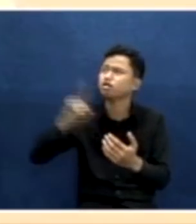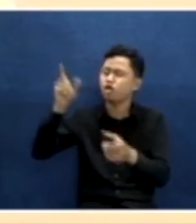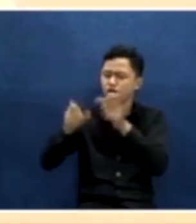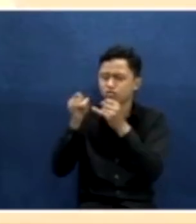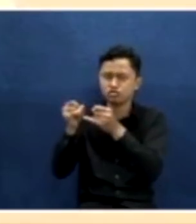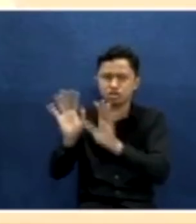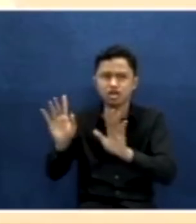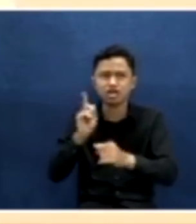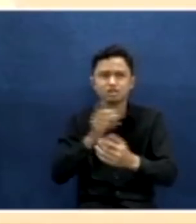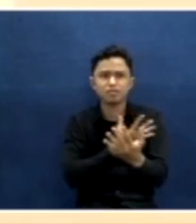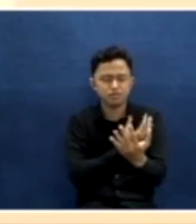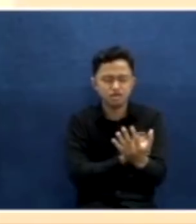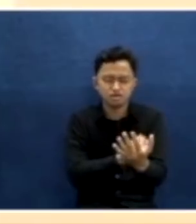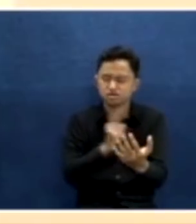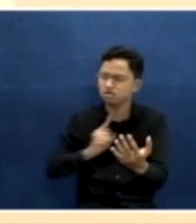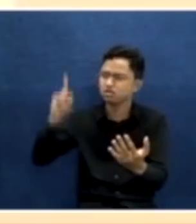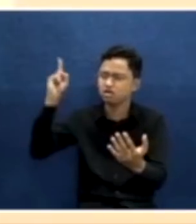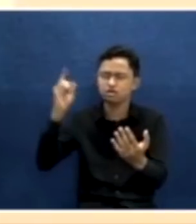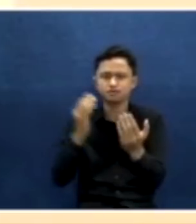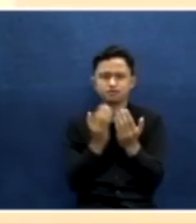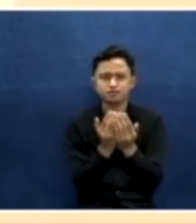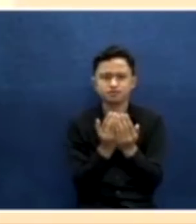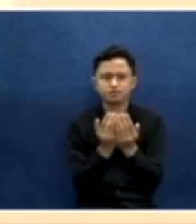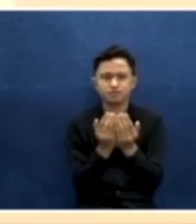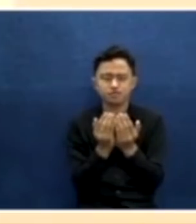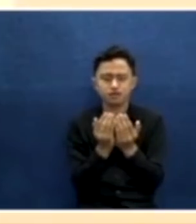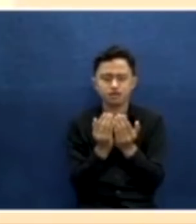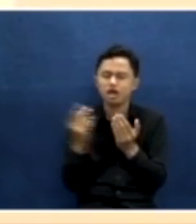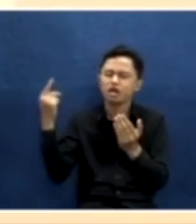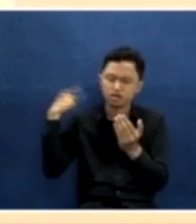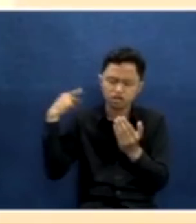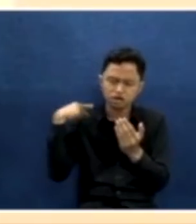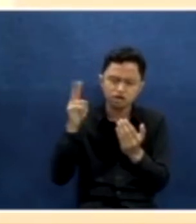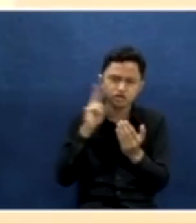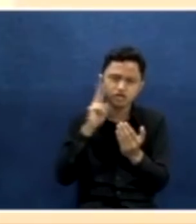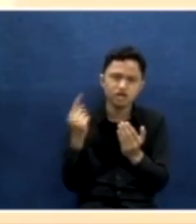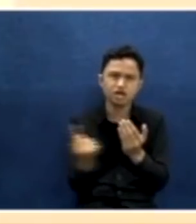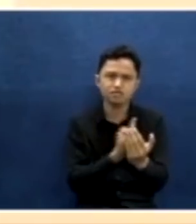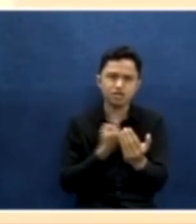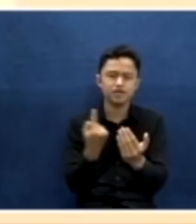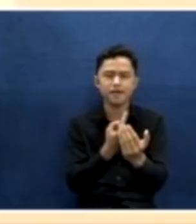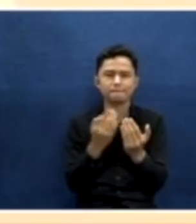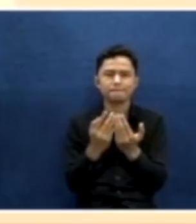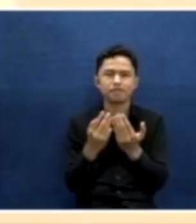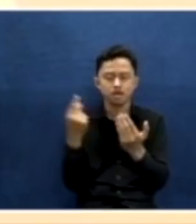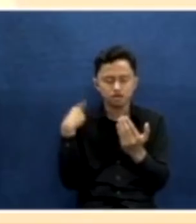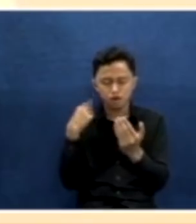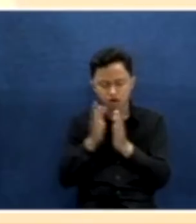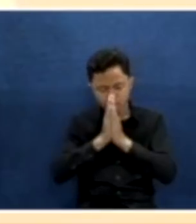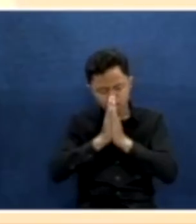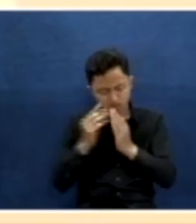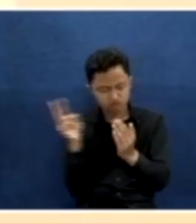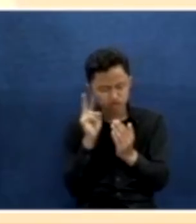Robbi ya mujibassailin Ya Allah Ya robb kami tolonglah saudara-saudara kami ampunilah saudara-saudara kami Ya